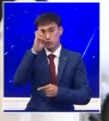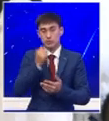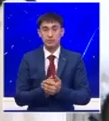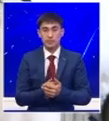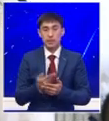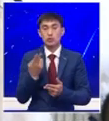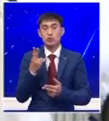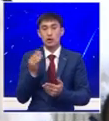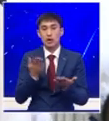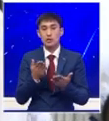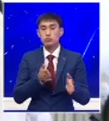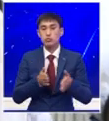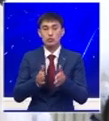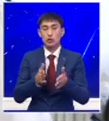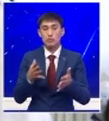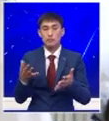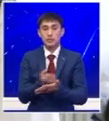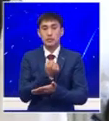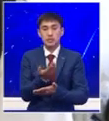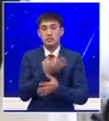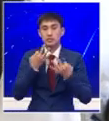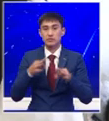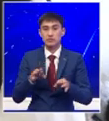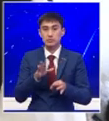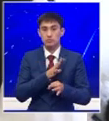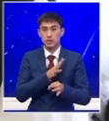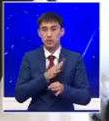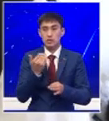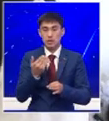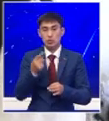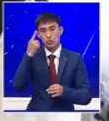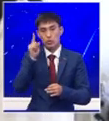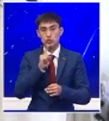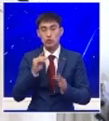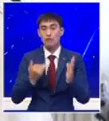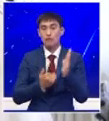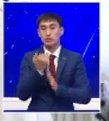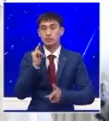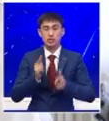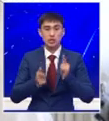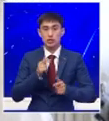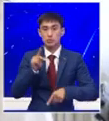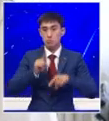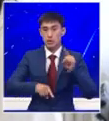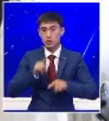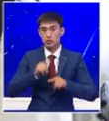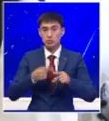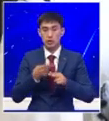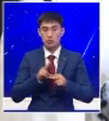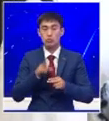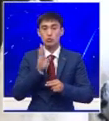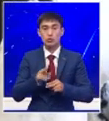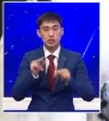государства, то каким путем досталась нам наша независимость, тогда, я думаю, они вырастут настоящими патриотами, которые